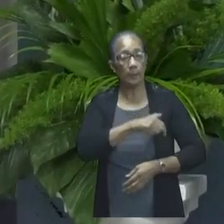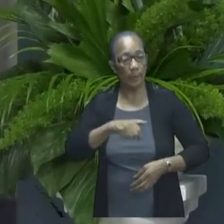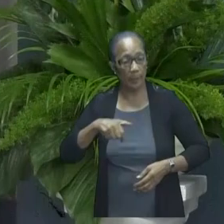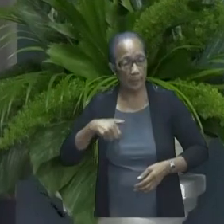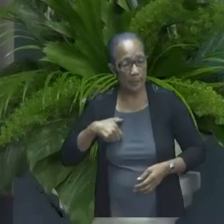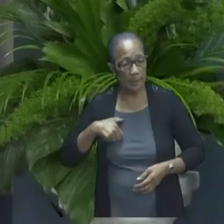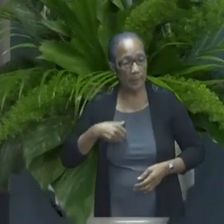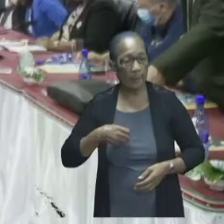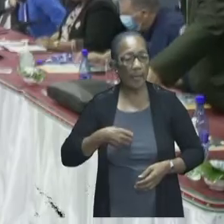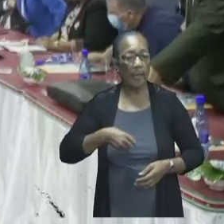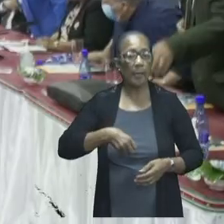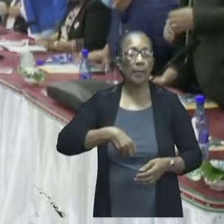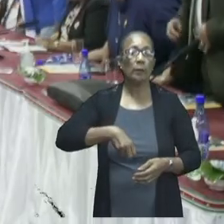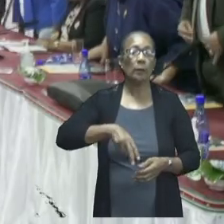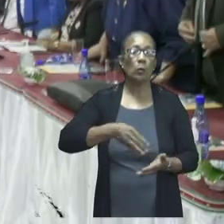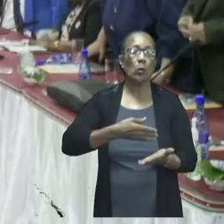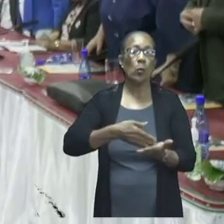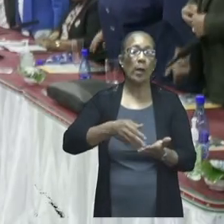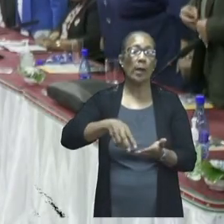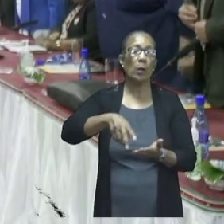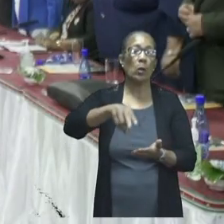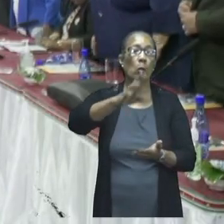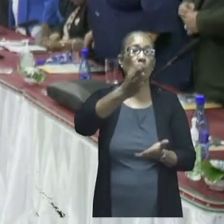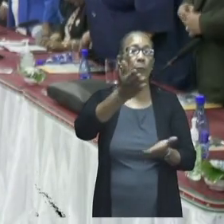de zaal te verlaten